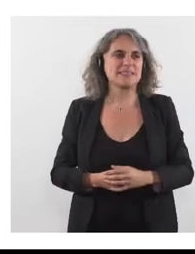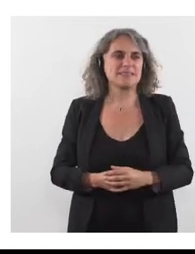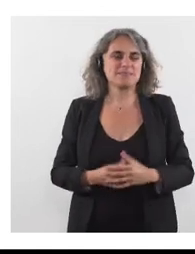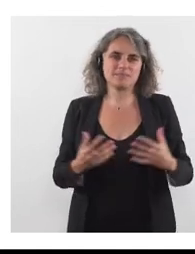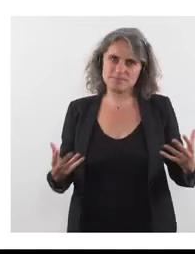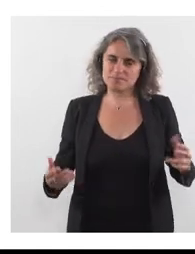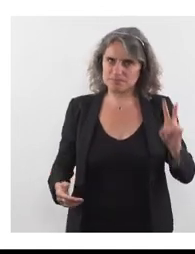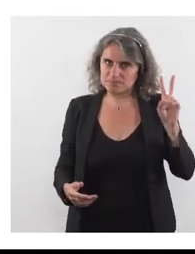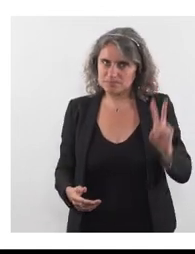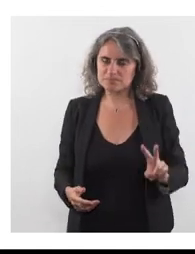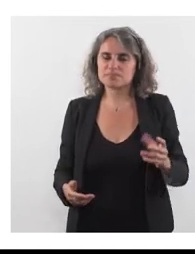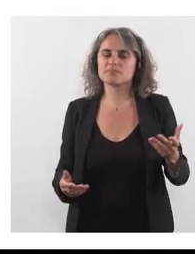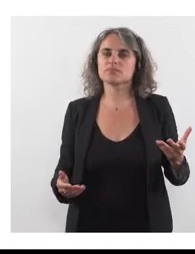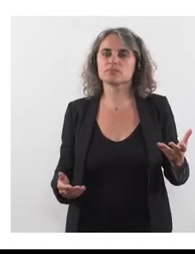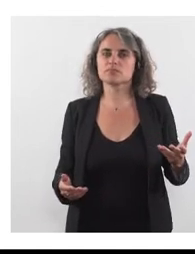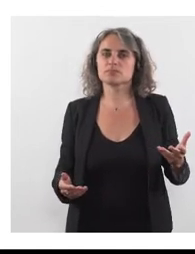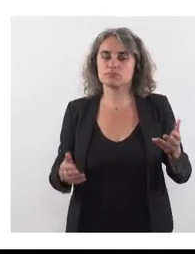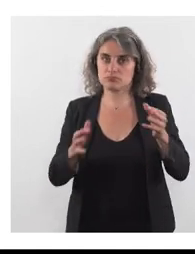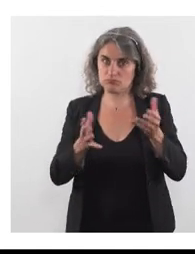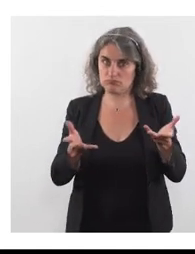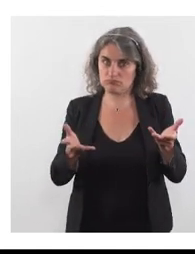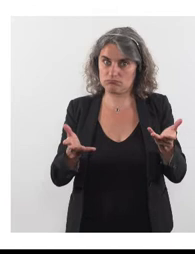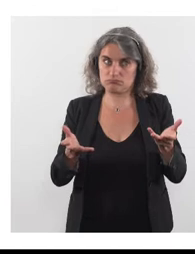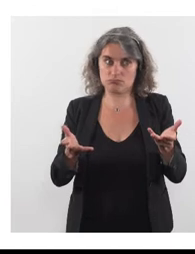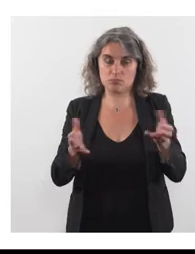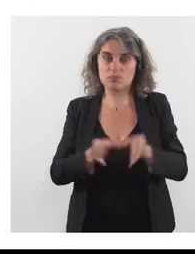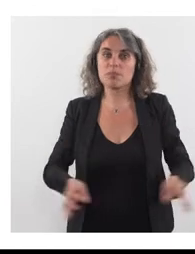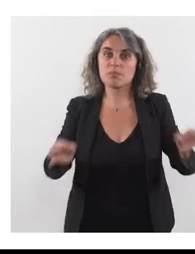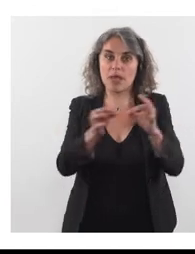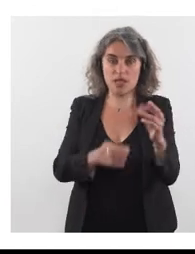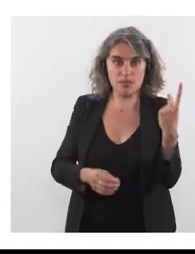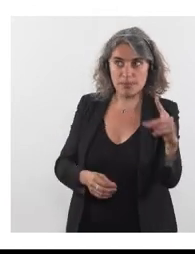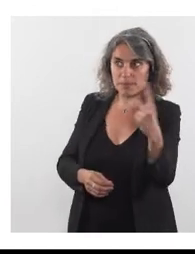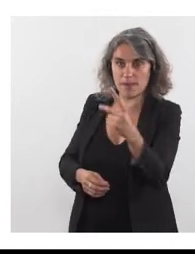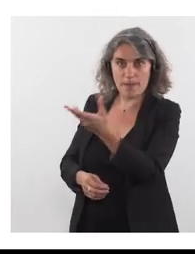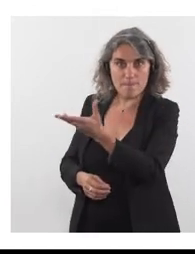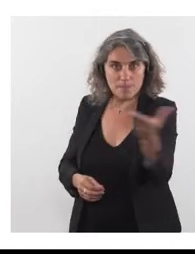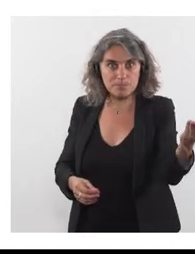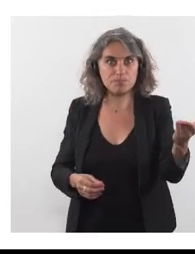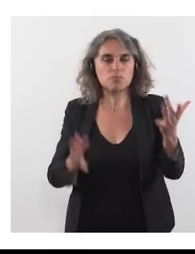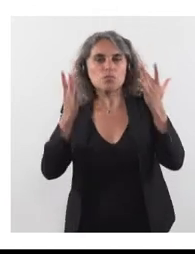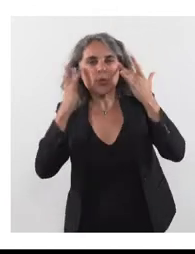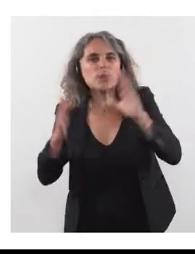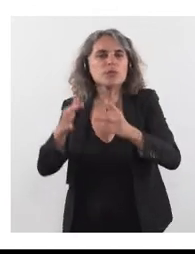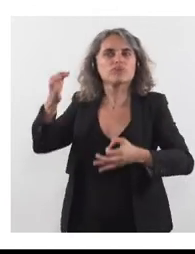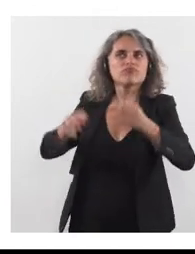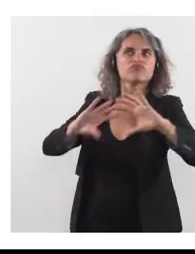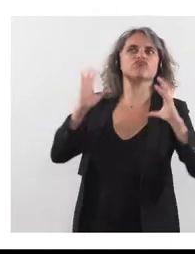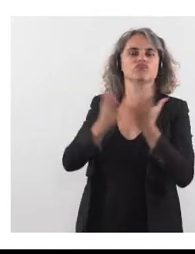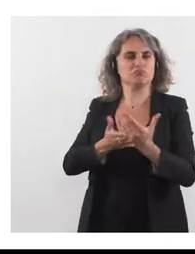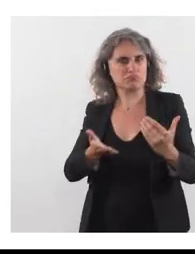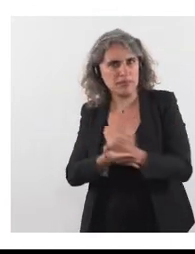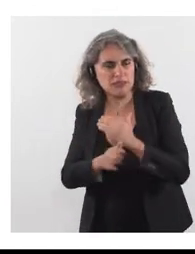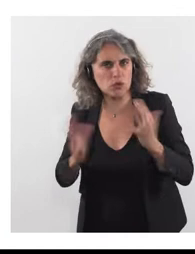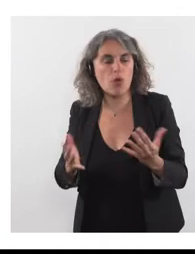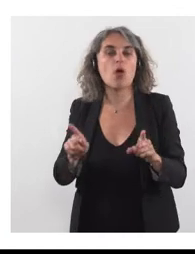quelle est la culture légale dans votre pays, la culture juridique dans votre pays, et quelle est la